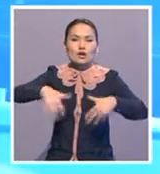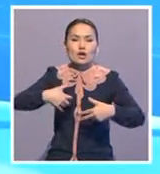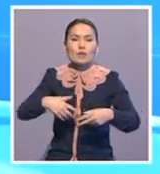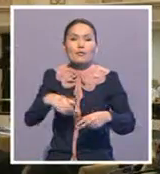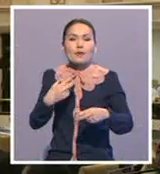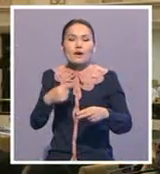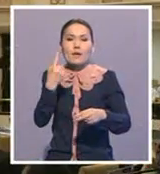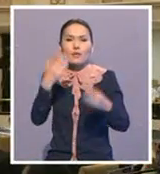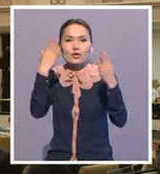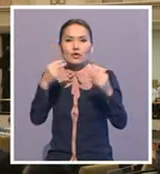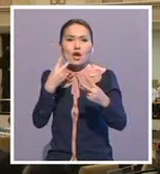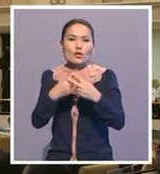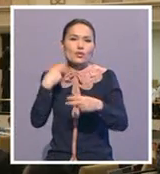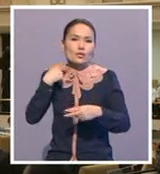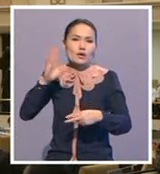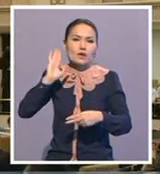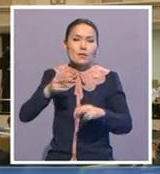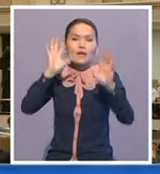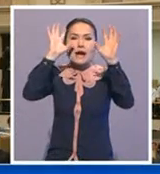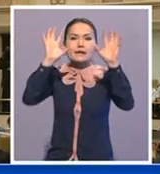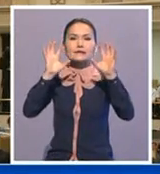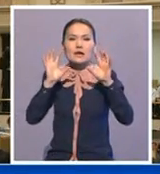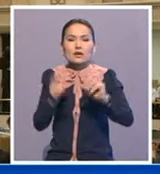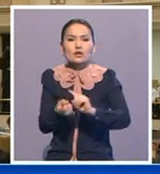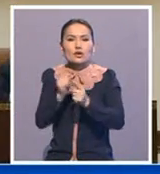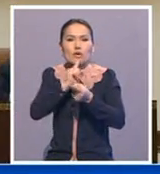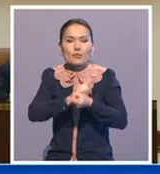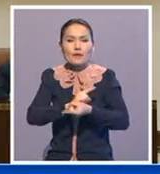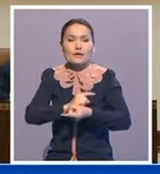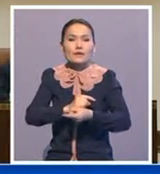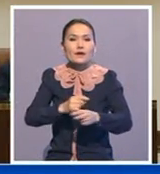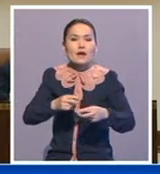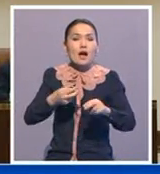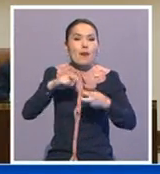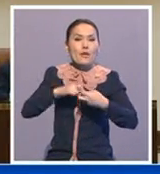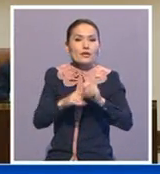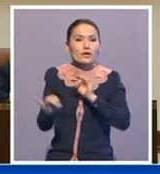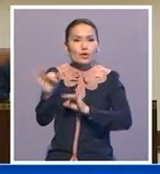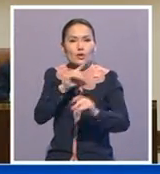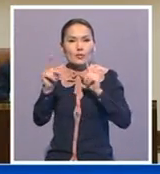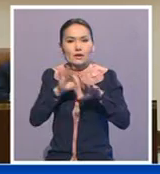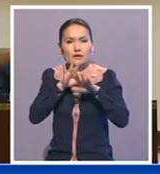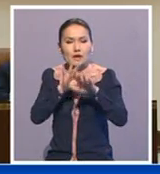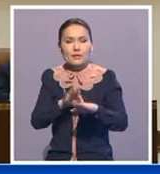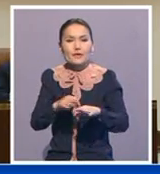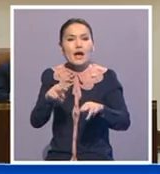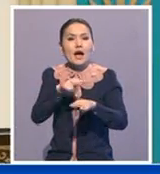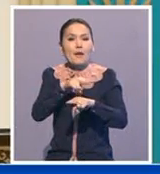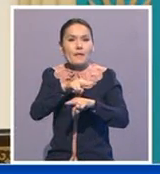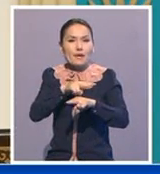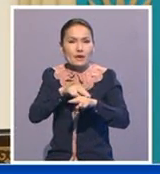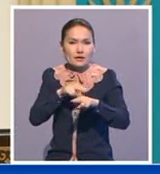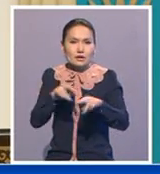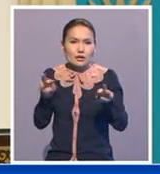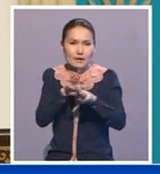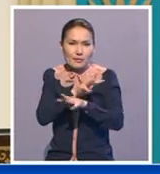парламент сенатында әкімшілік заңнаманы реформалау, проблемалар және жетілдіру бағыттары тақырыбында өткен конференцияда ішкі істер министрінің